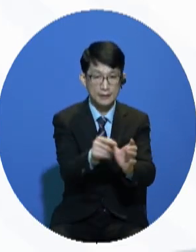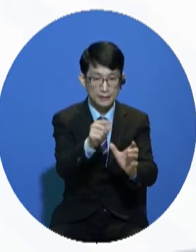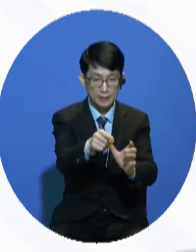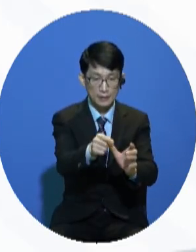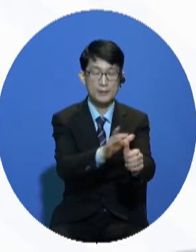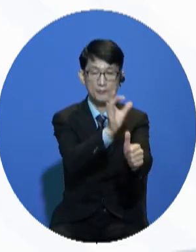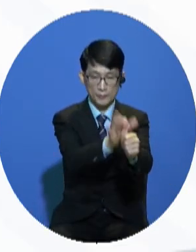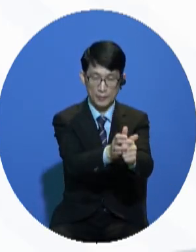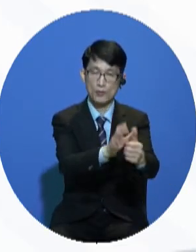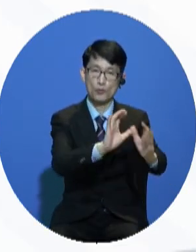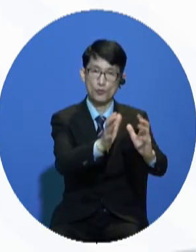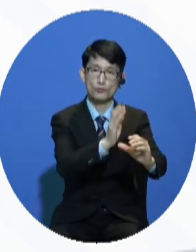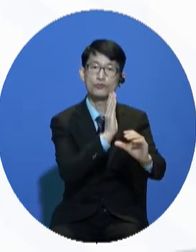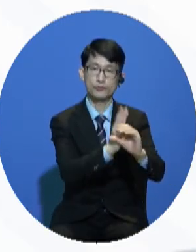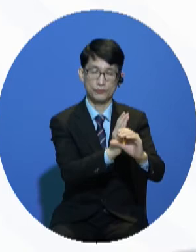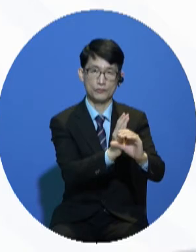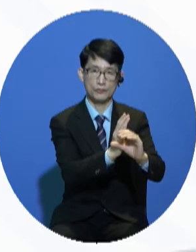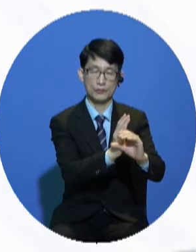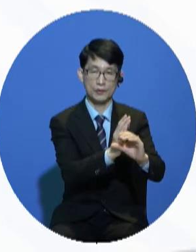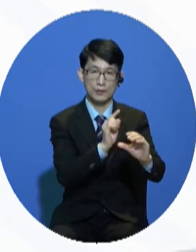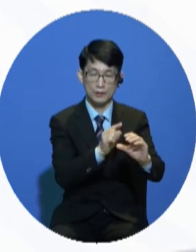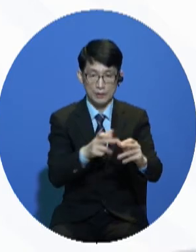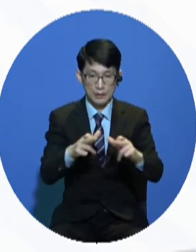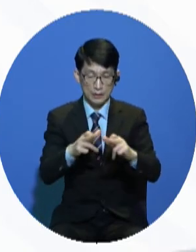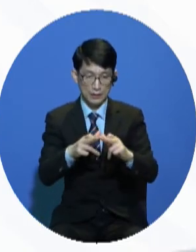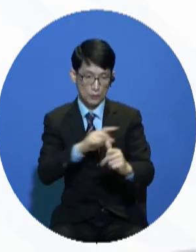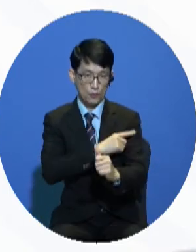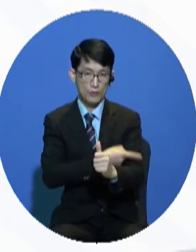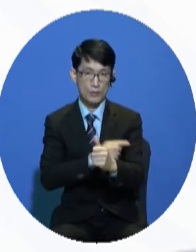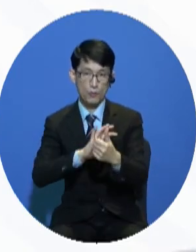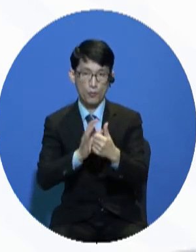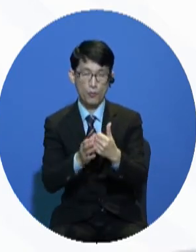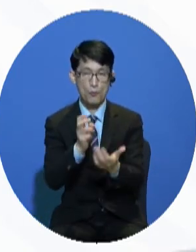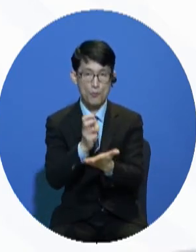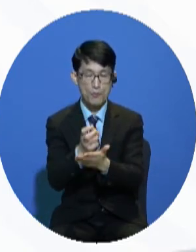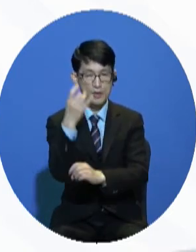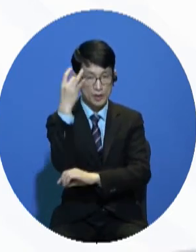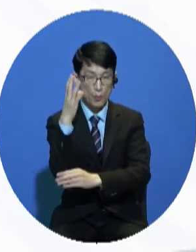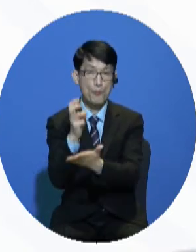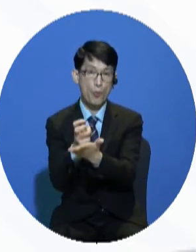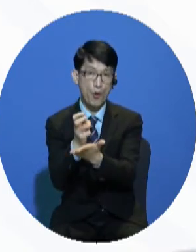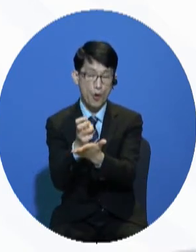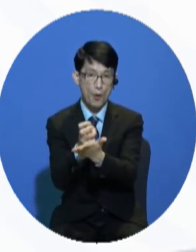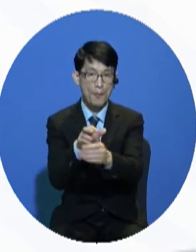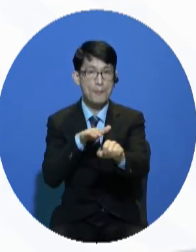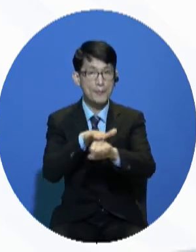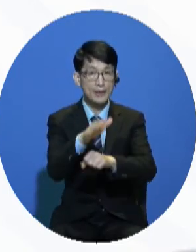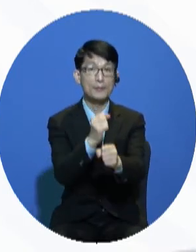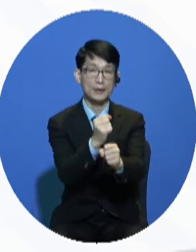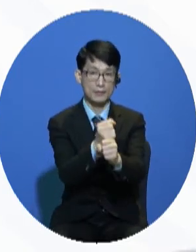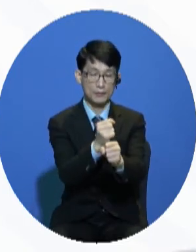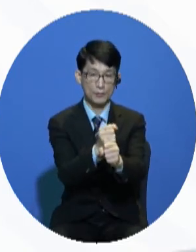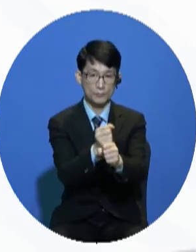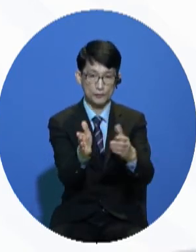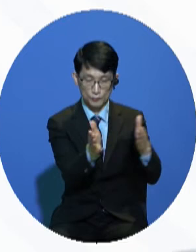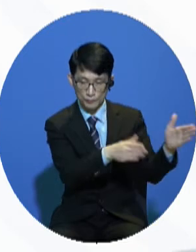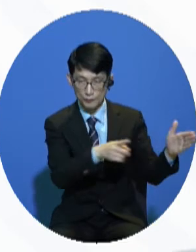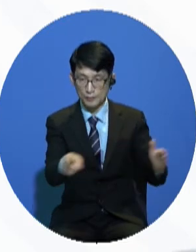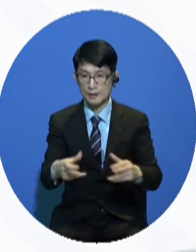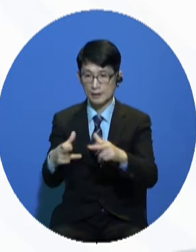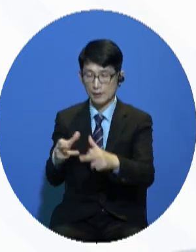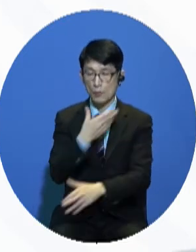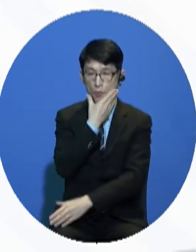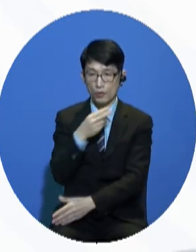있고, 이것을 이 장애인 권리 보장법은 기본법 형태로 만들고, 그리고 장애인 복지법은 좀